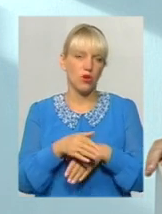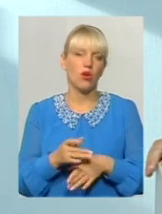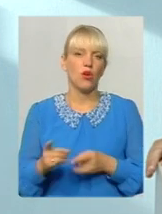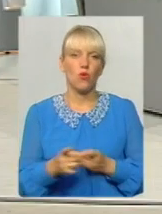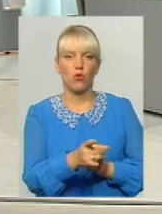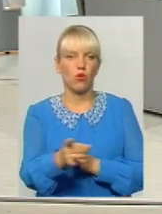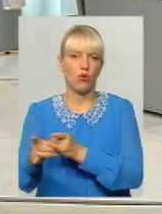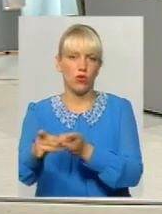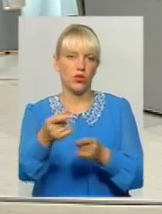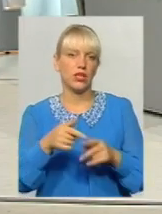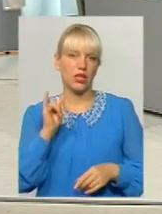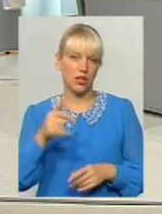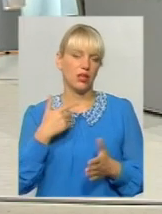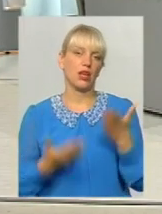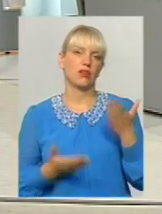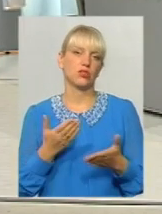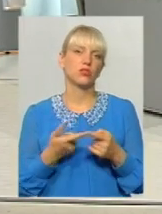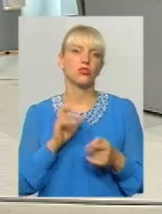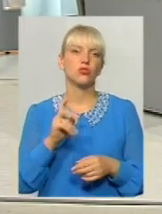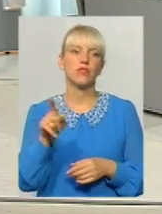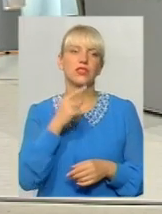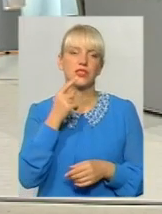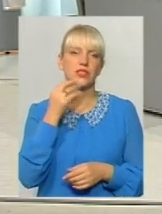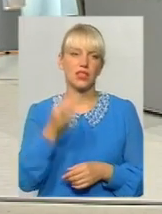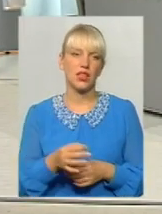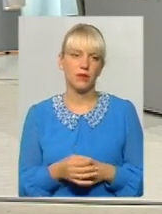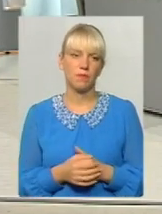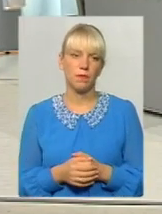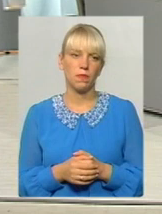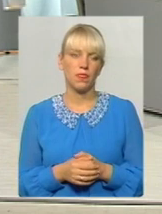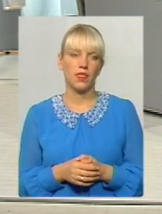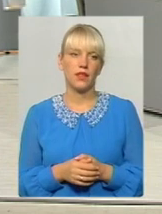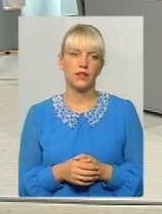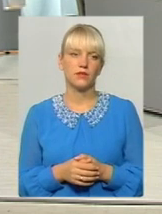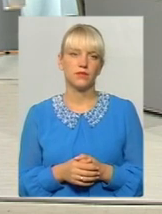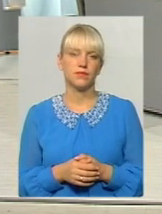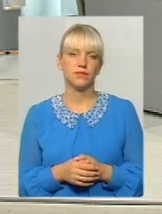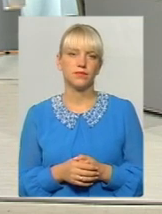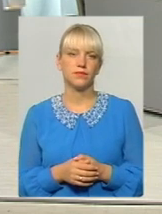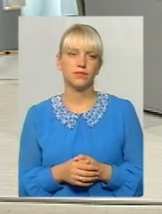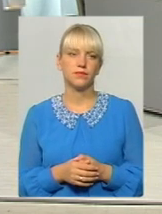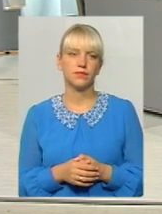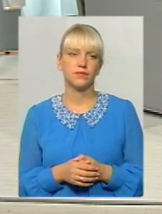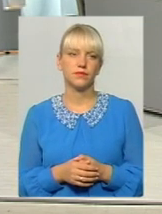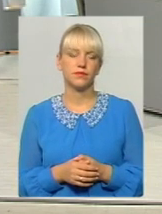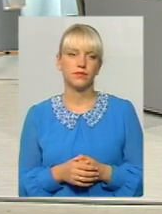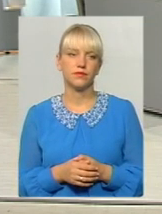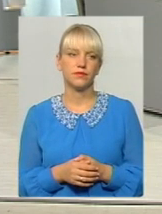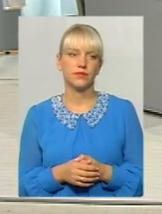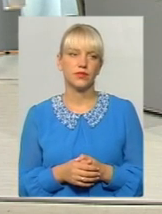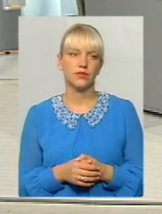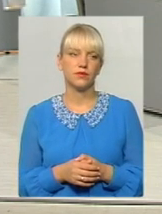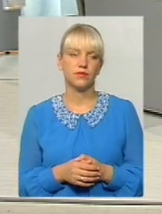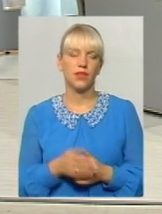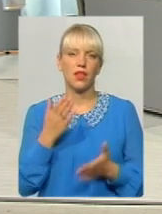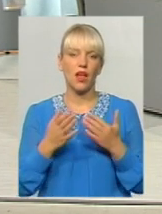сказали, то в принципі на чому ви завершили? Що номерні знаки українські мається на увазі і штрафуємо саме за якщо те, більше року